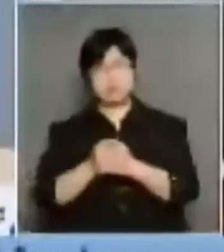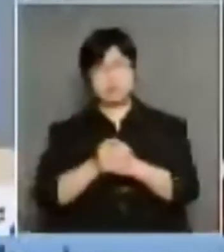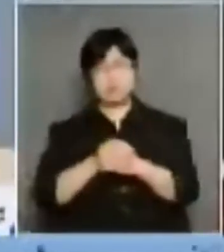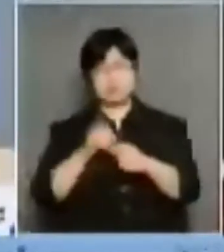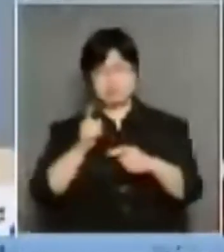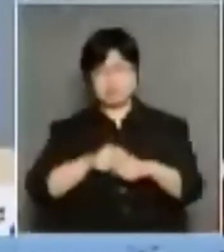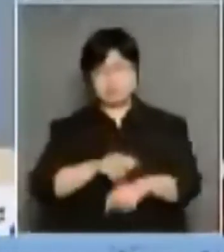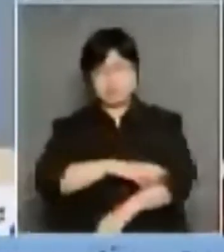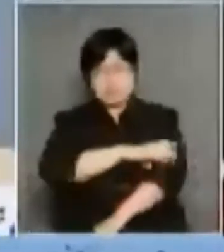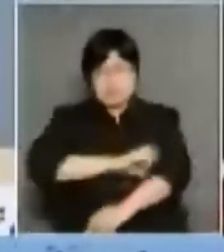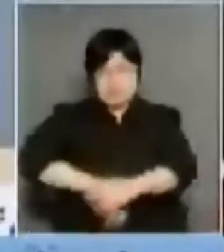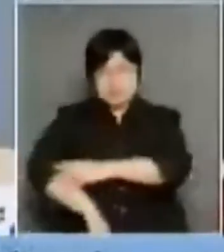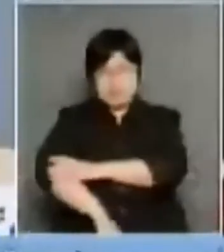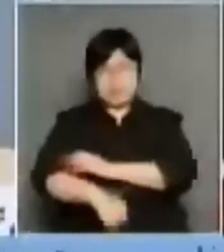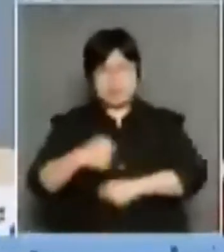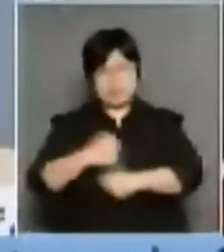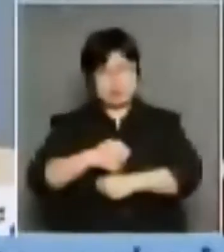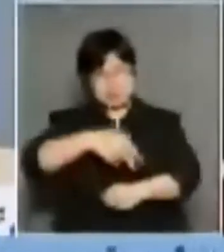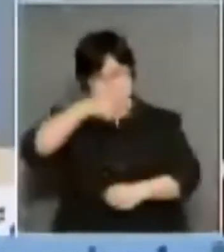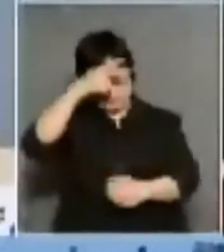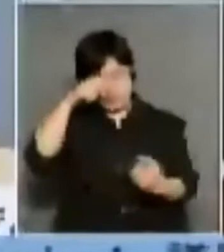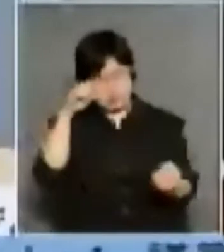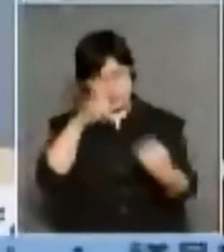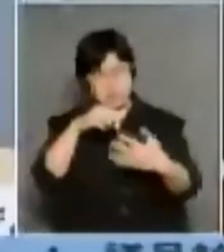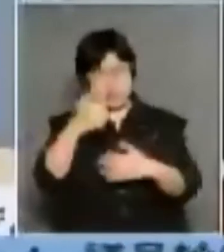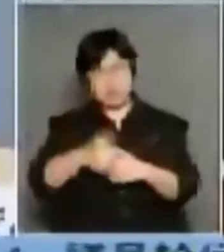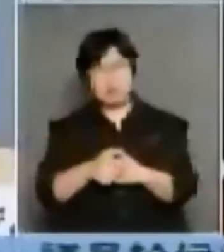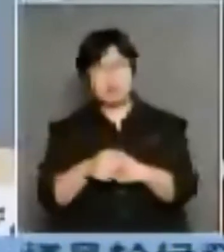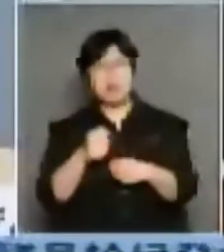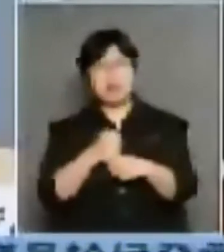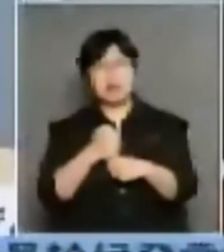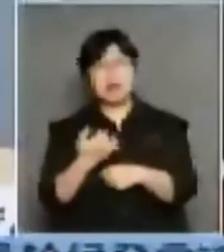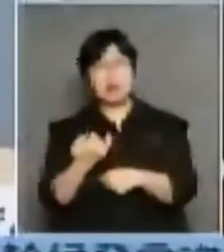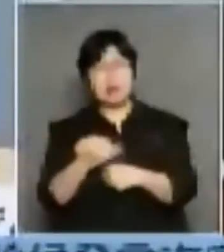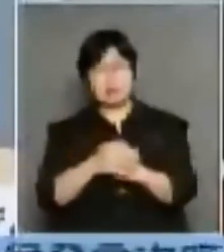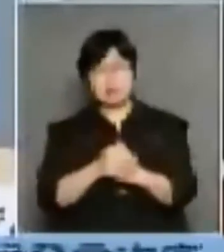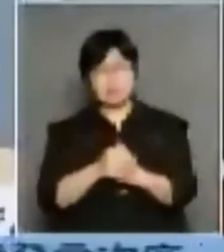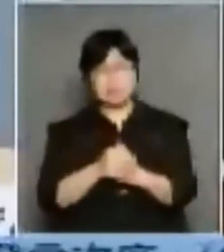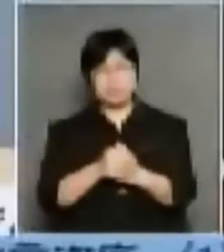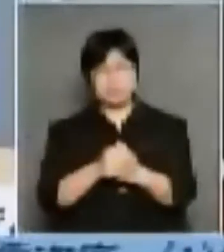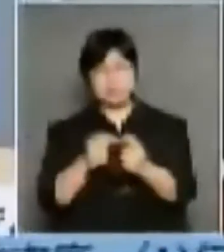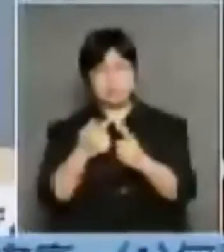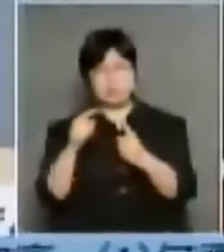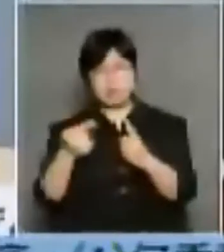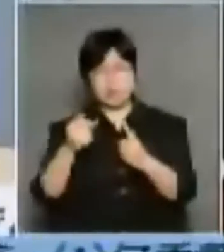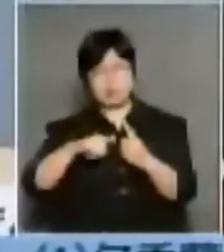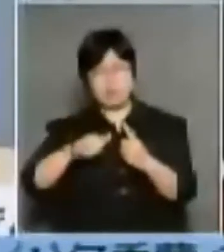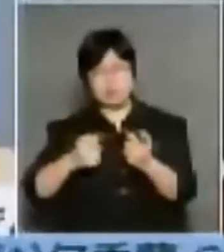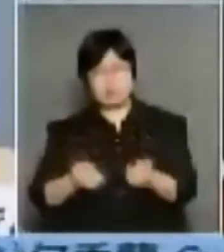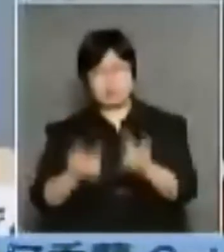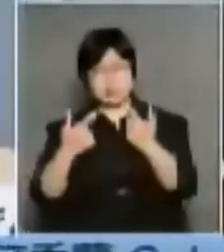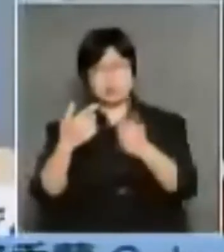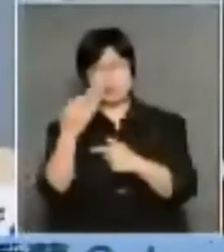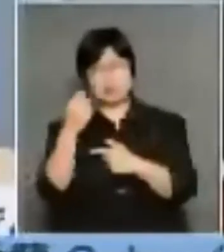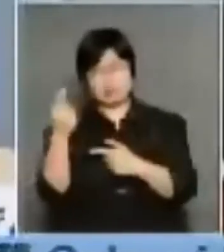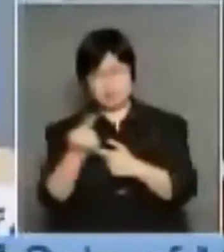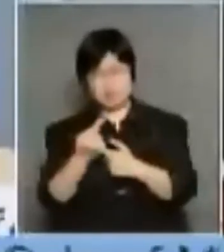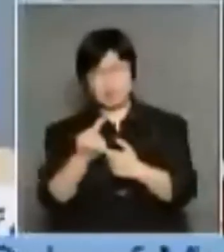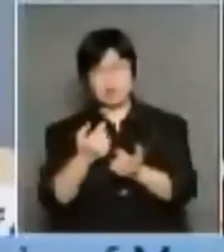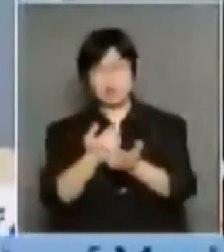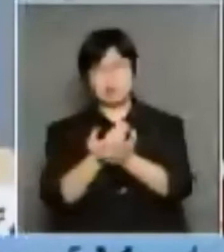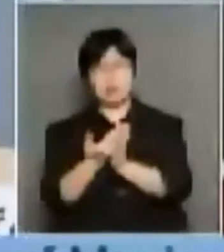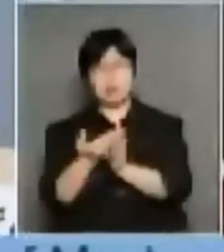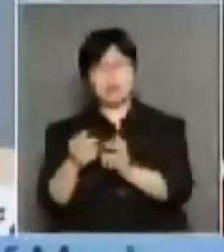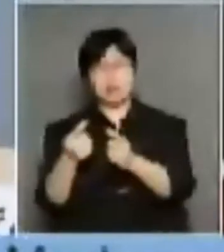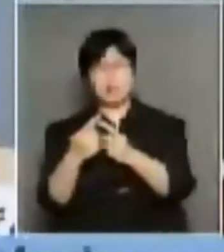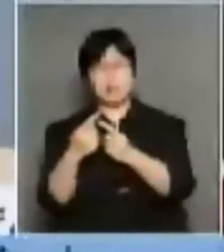衫袖做些事，跟政府談一下，是不是？由這個186,000升到去300,000又好，這個就是民建聯